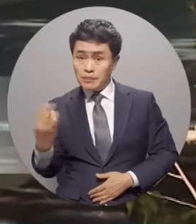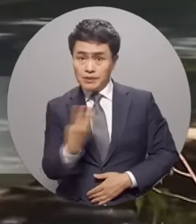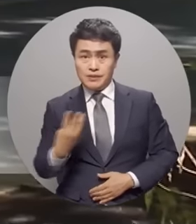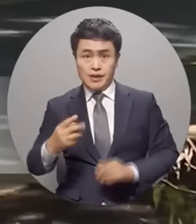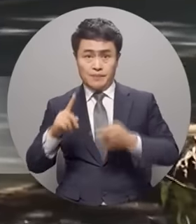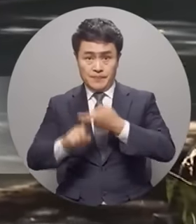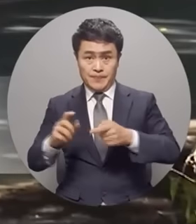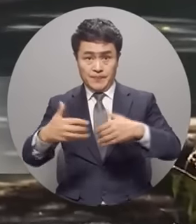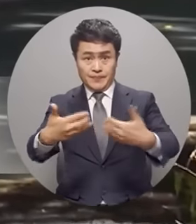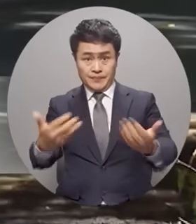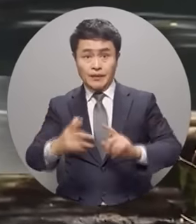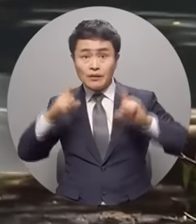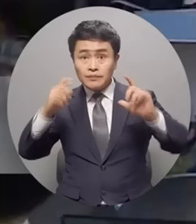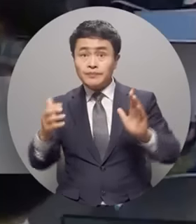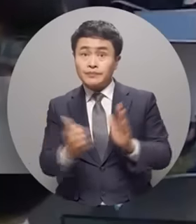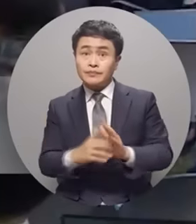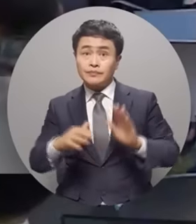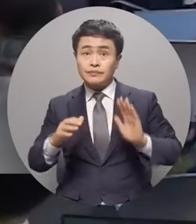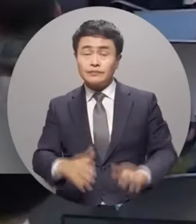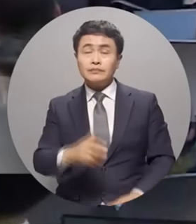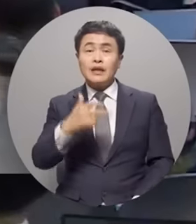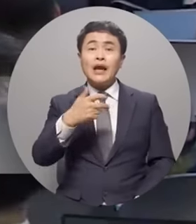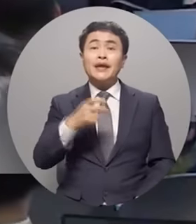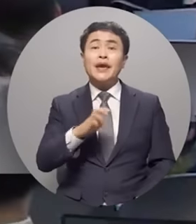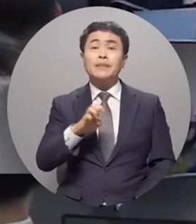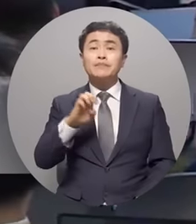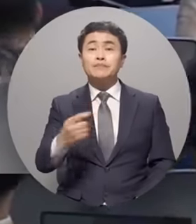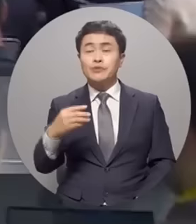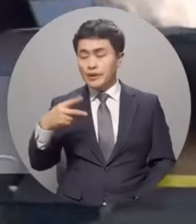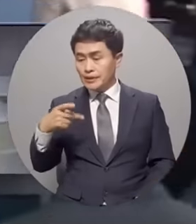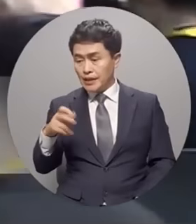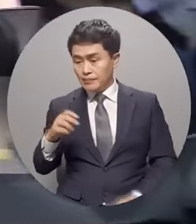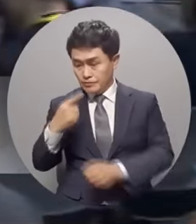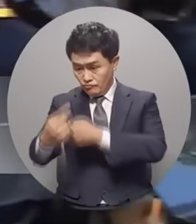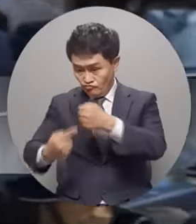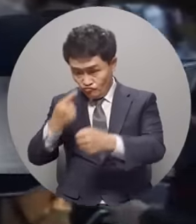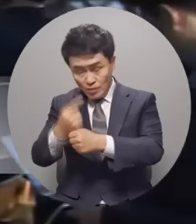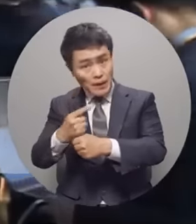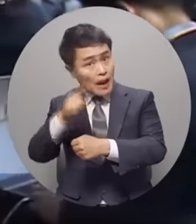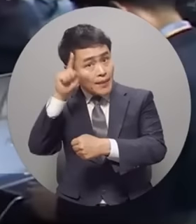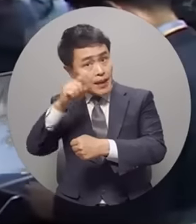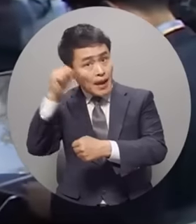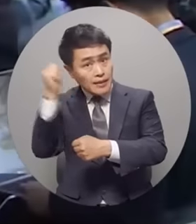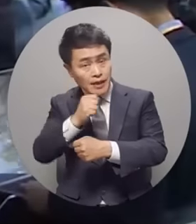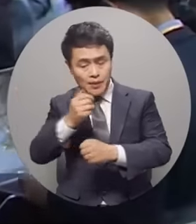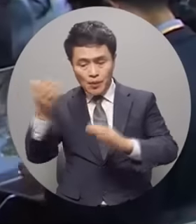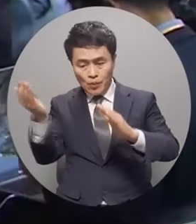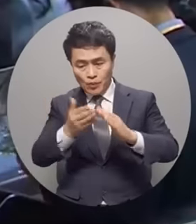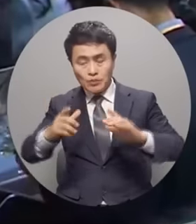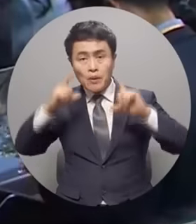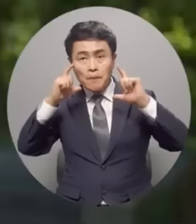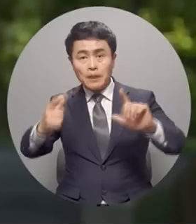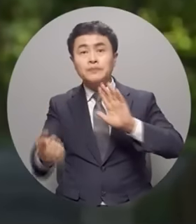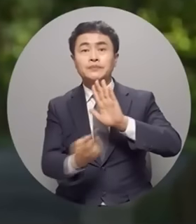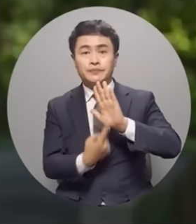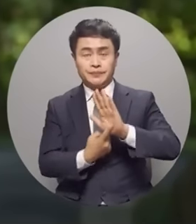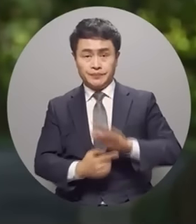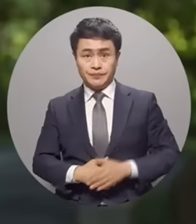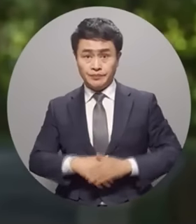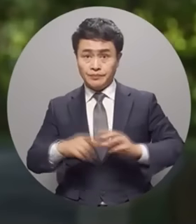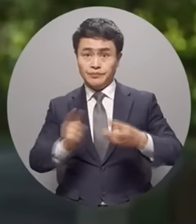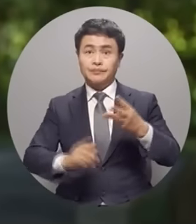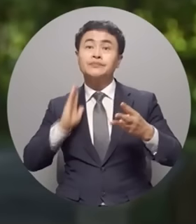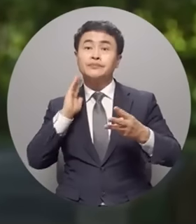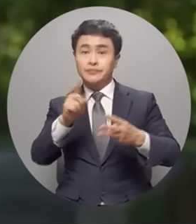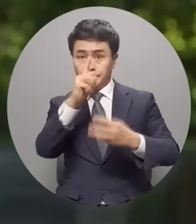협력 강화를 선언했던 캠프 데이비드 정상회의 1주년을 맞아 내일 새로운 공동성명을 발표합니다.